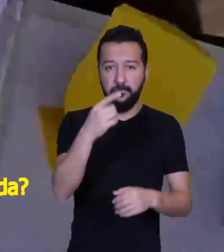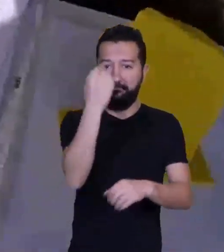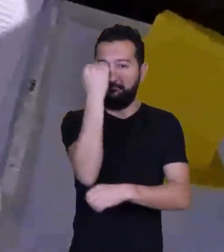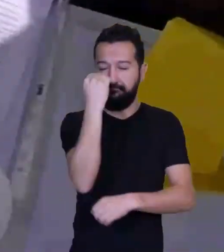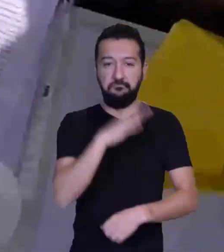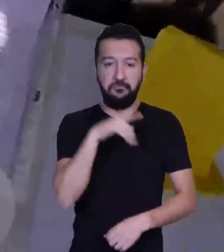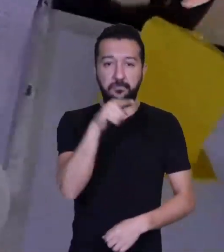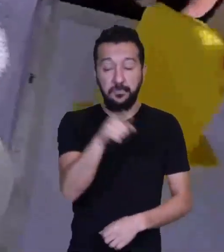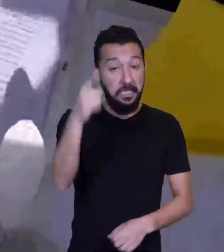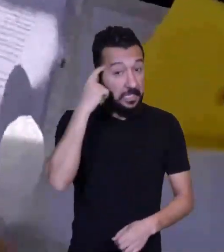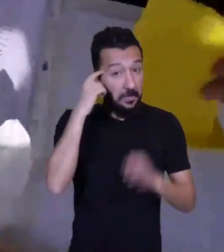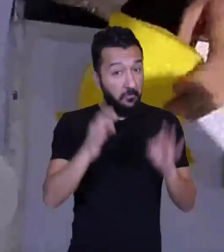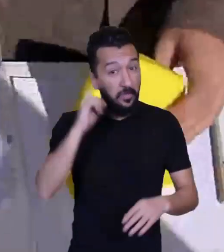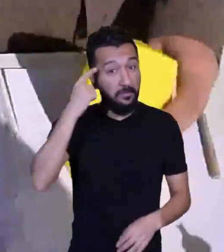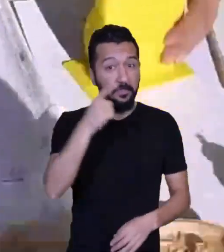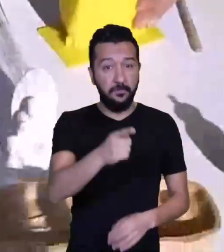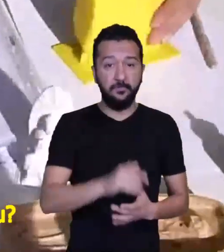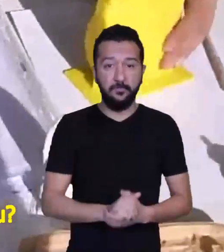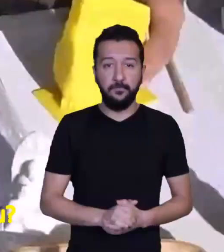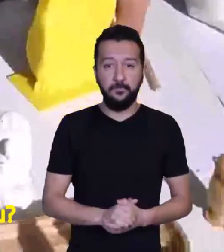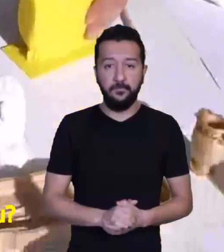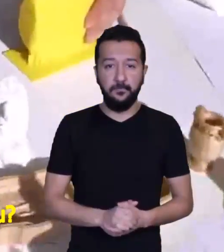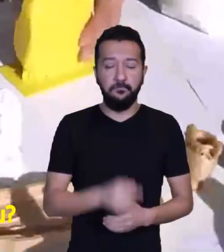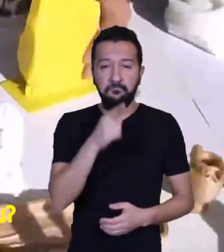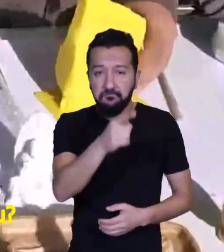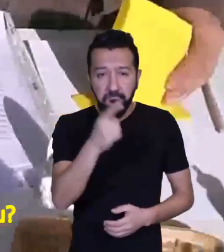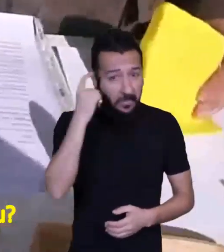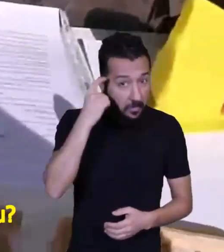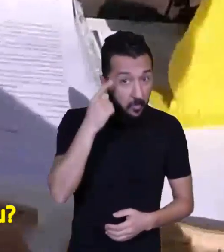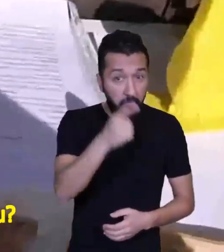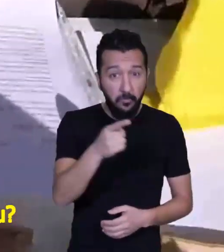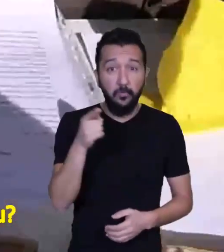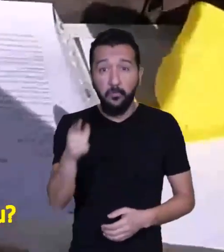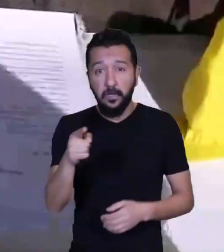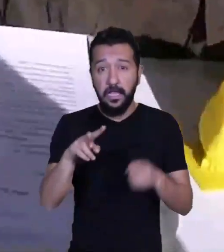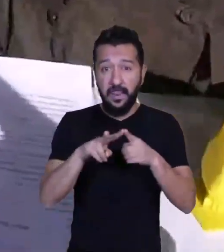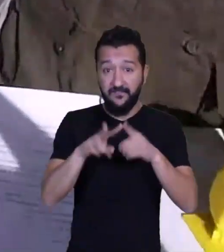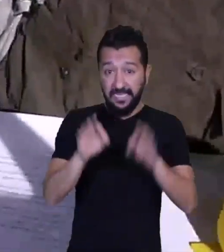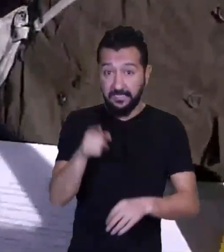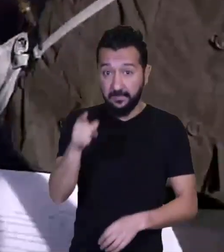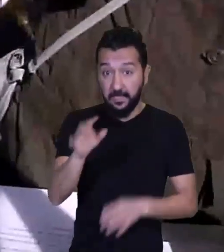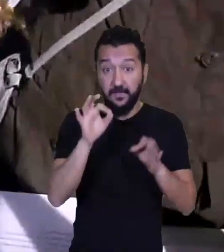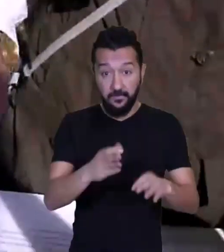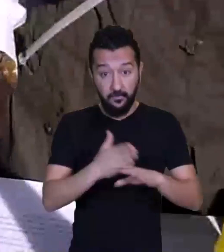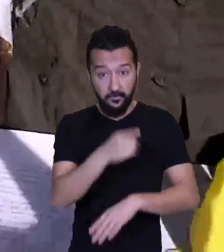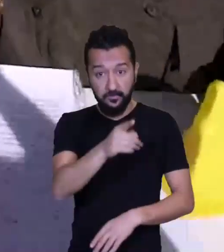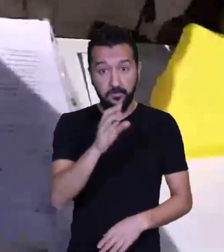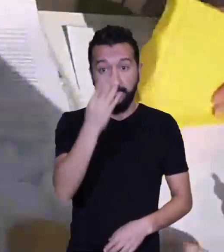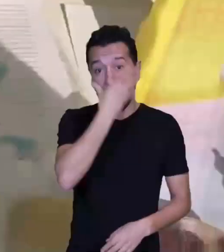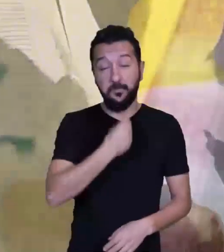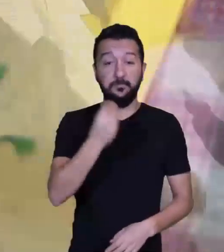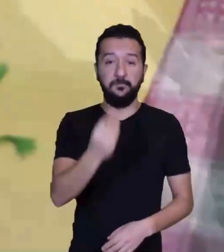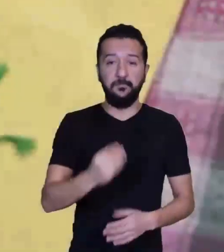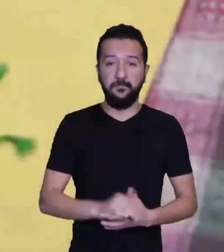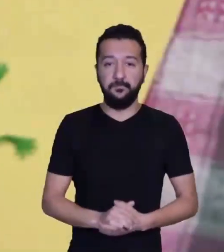var. Bunu da tanıyacağınızı düşünüyorum. Bunu unut, Nefertiti miydi bu? Evet, neydi? Nefertiti. Evet, çok